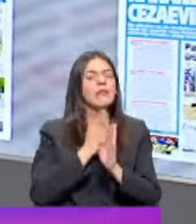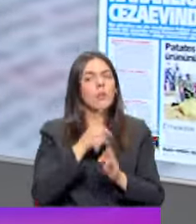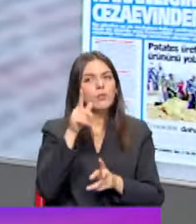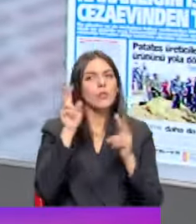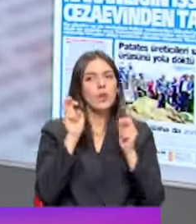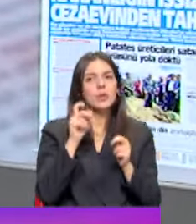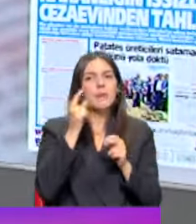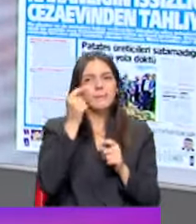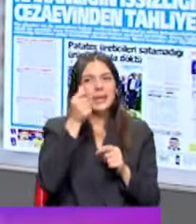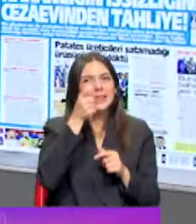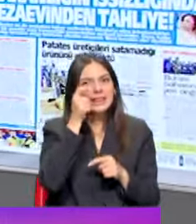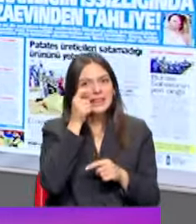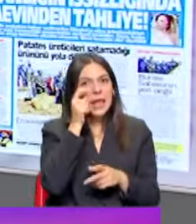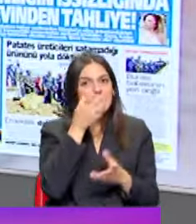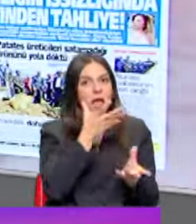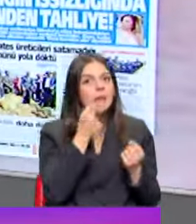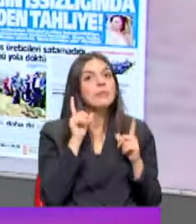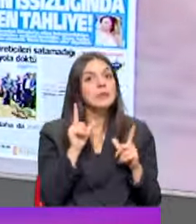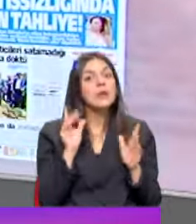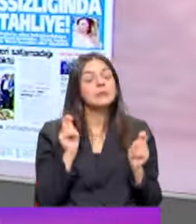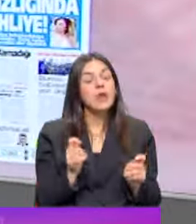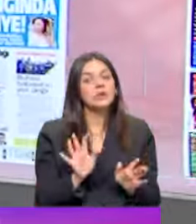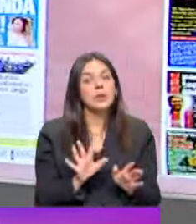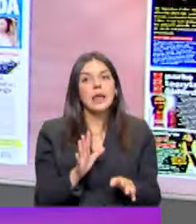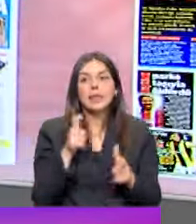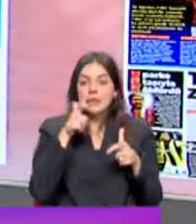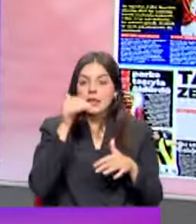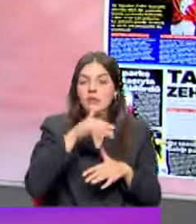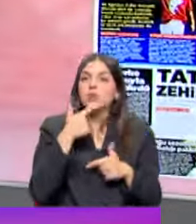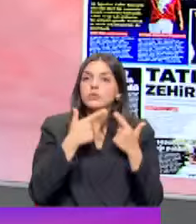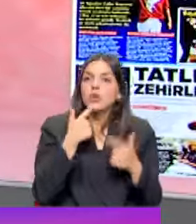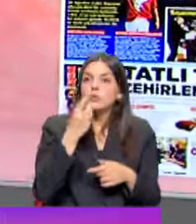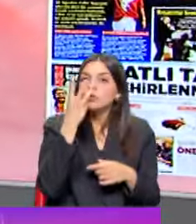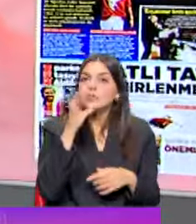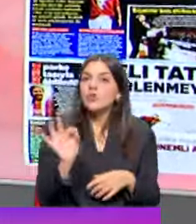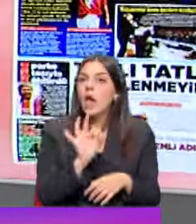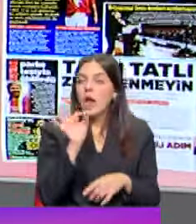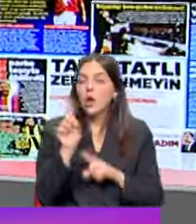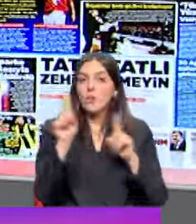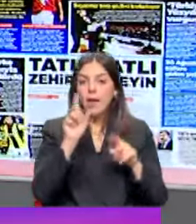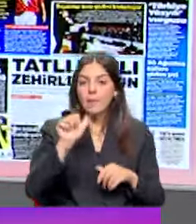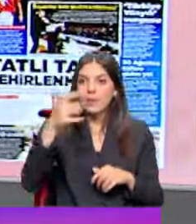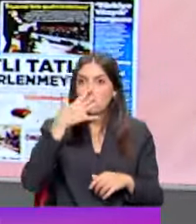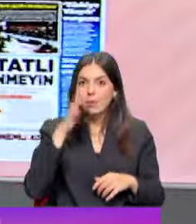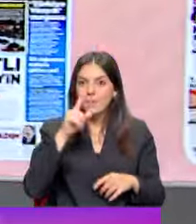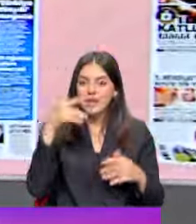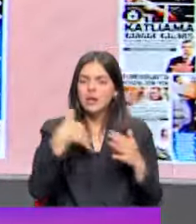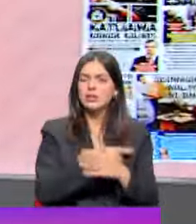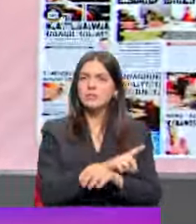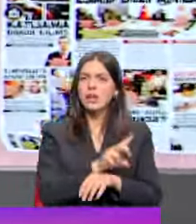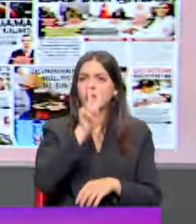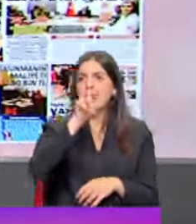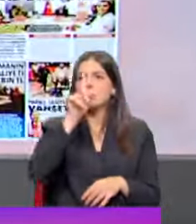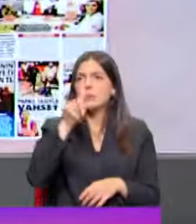da bir dikkat kesilmek gerekiyor açıkçası, yeri gelmişken söyleyelim. 3 Eylül'de duruşma günü beklenirken bir akşam saat